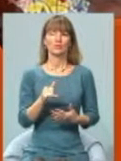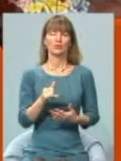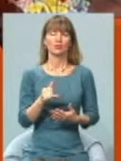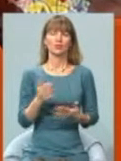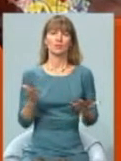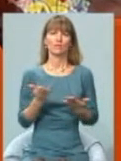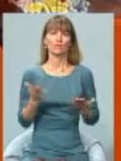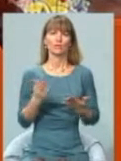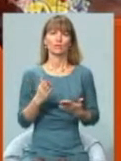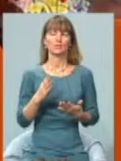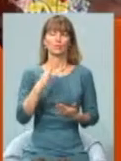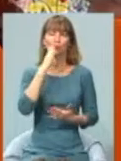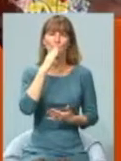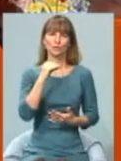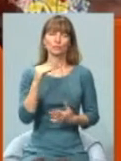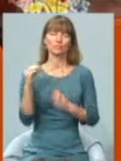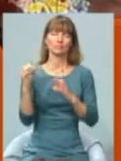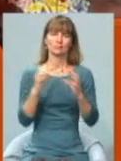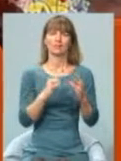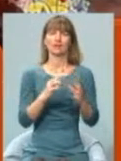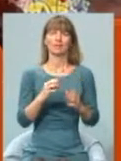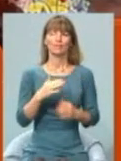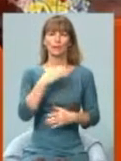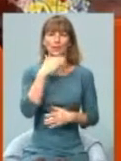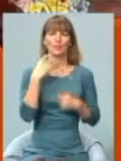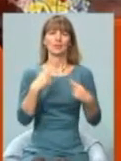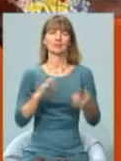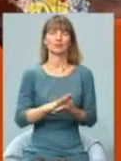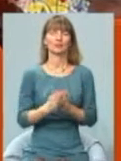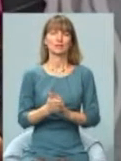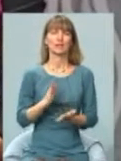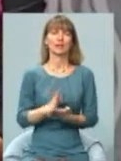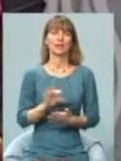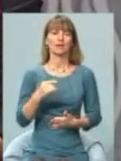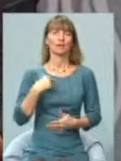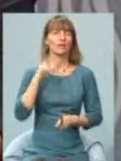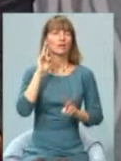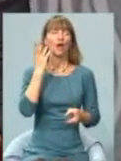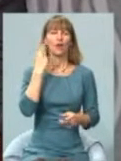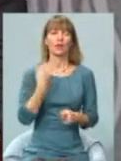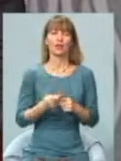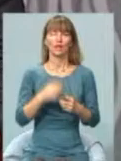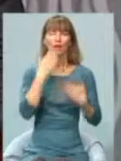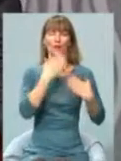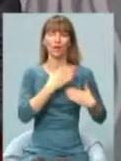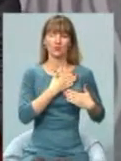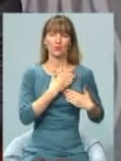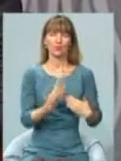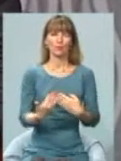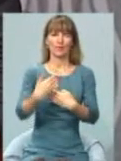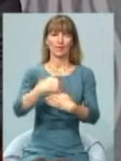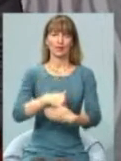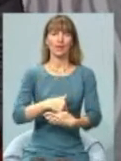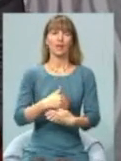транспорті. Багато різних ситуацій було. І ми навіть не знаємо, коли це кохання до нас прийде. Ну а зараз давайте